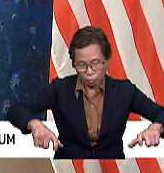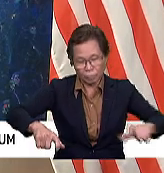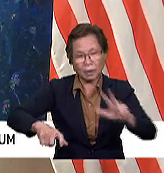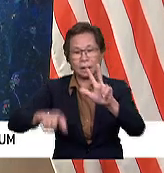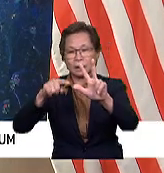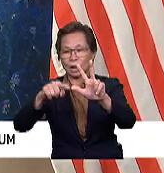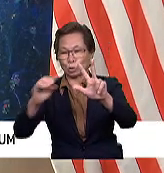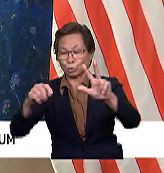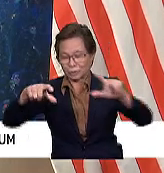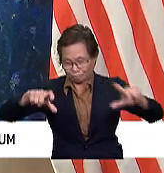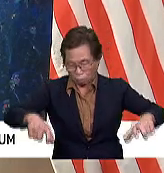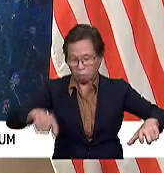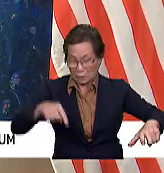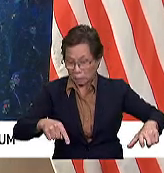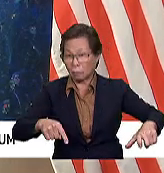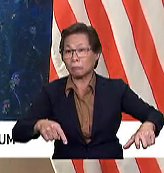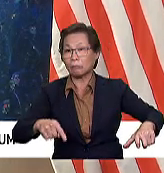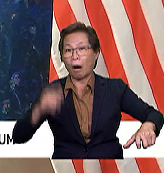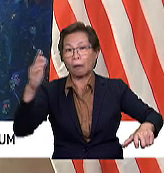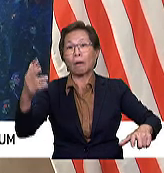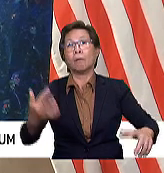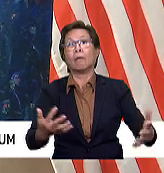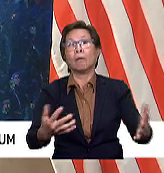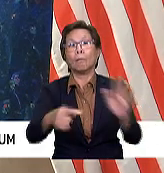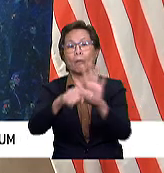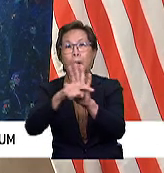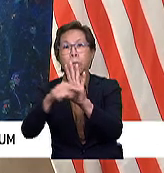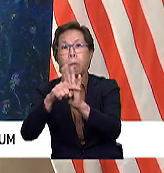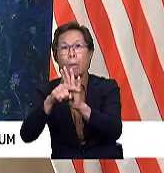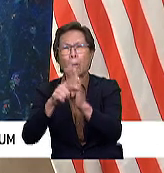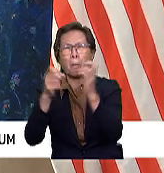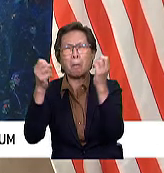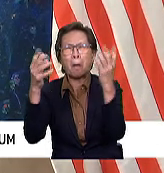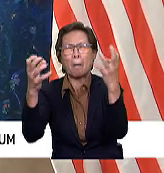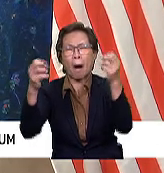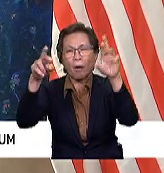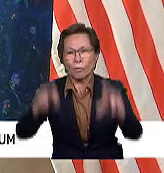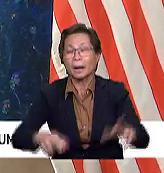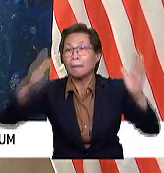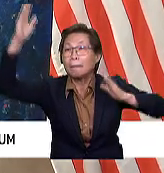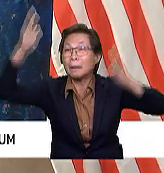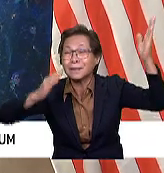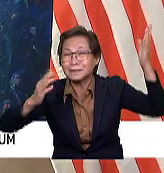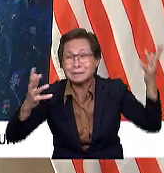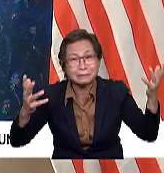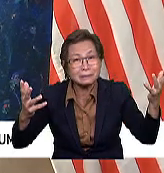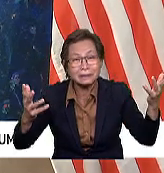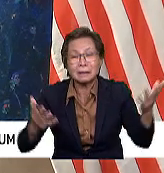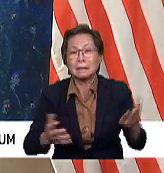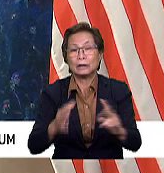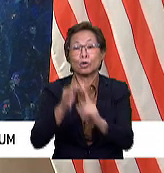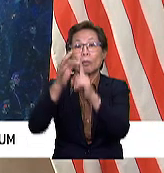3.0 ini akan memberikan kesan pada sebelanga besar rakyat kita utamanya